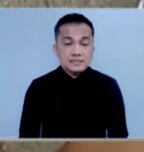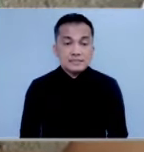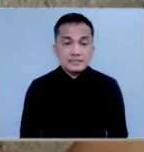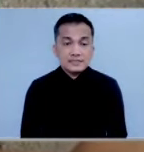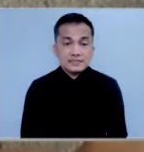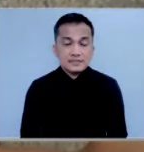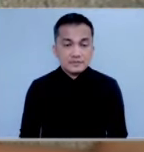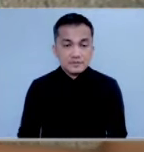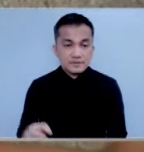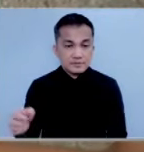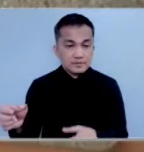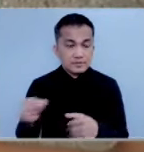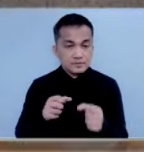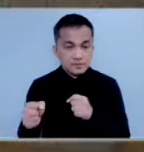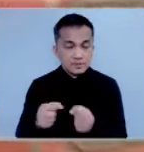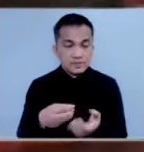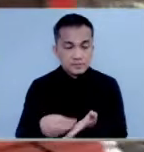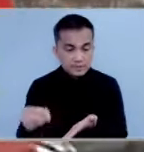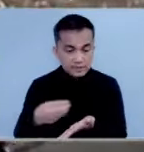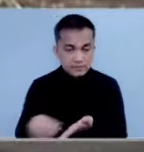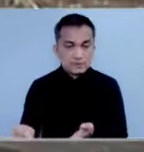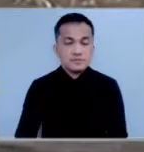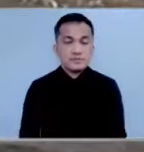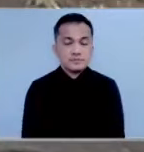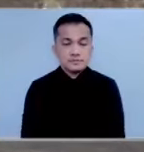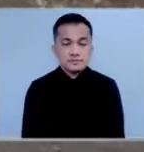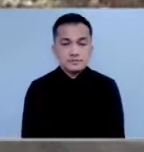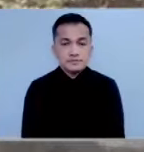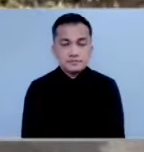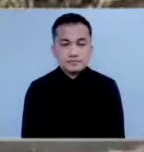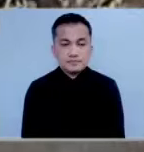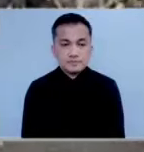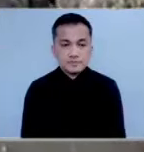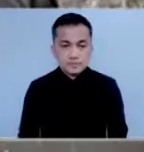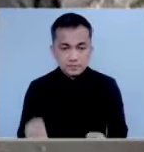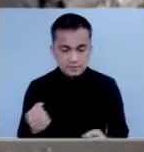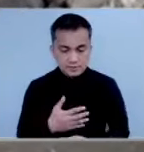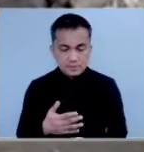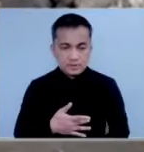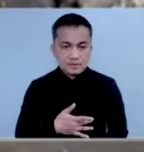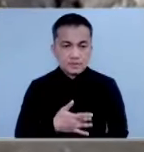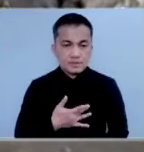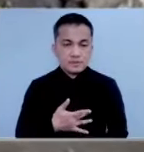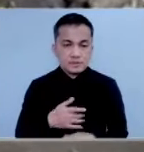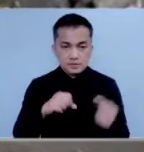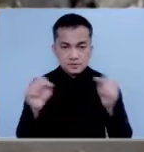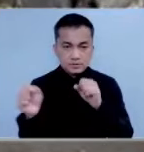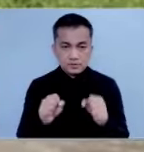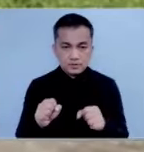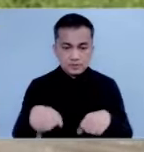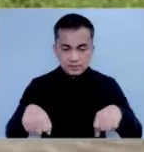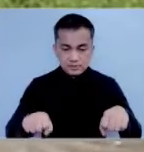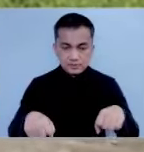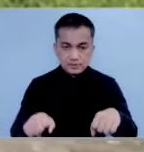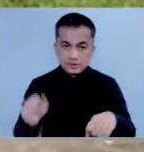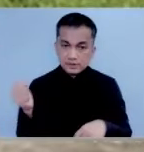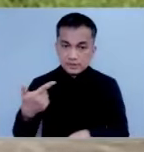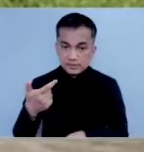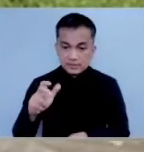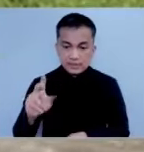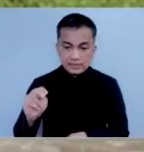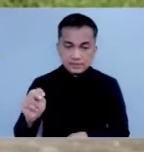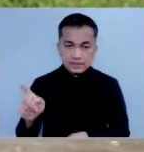pinagkukuha yung mga panggastos. Takot din ang dulot ng bagyo sa tricycle driver na si Glenn. Biglaan daw